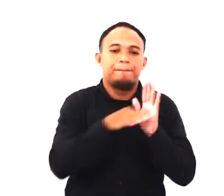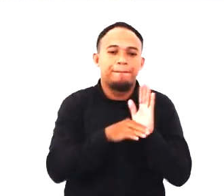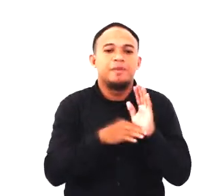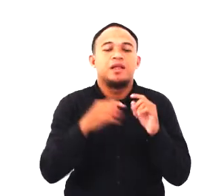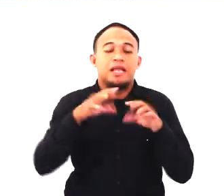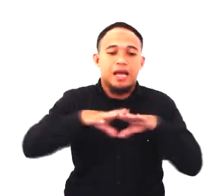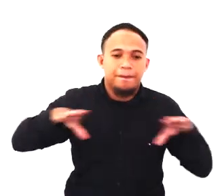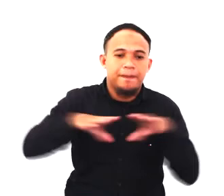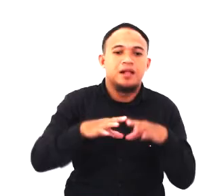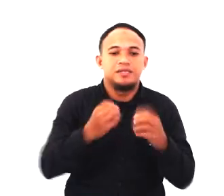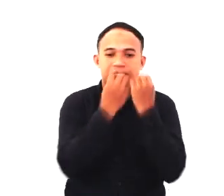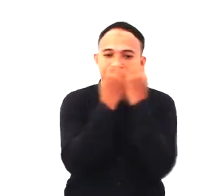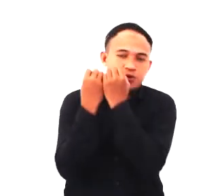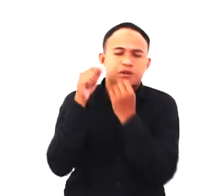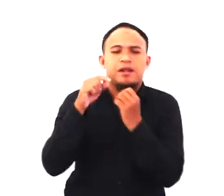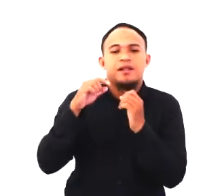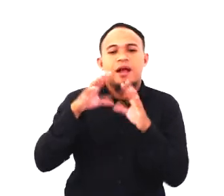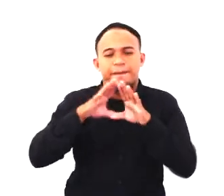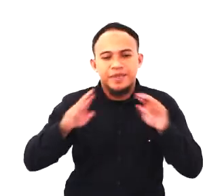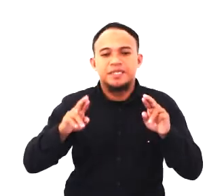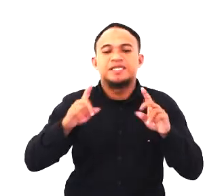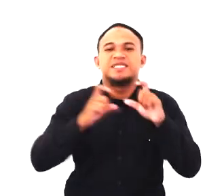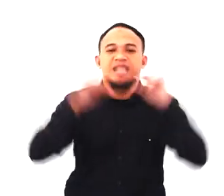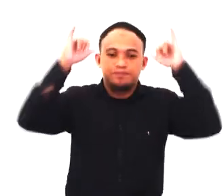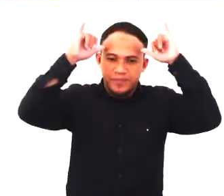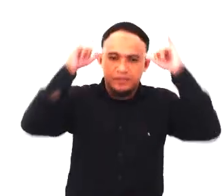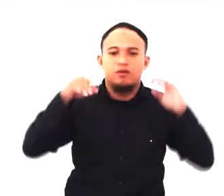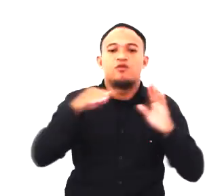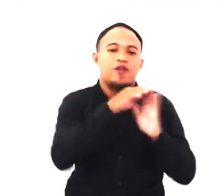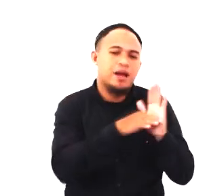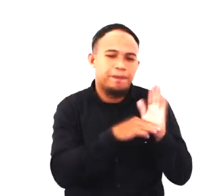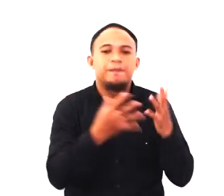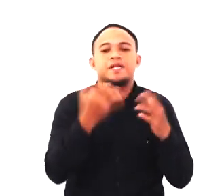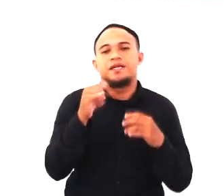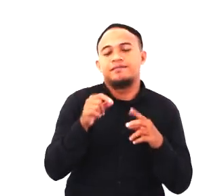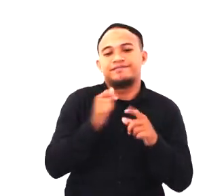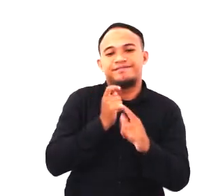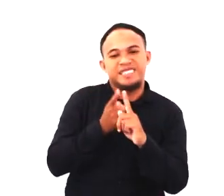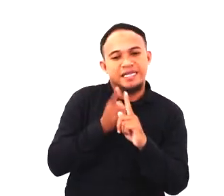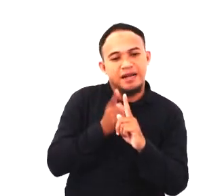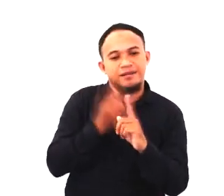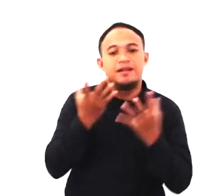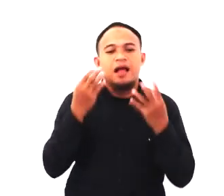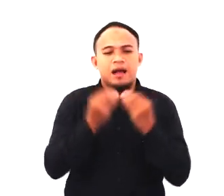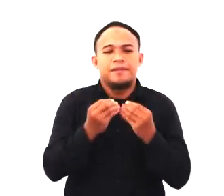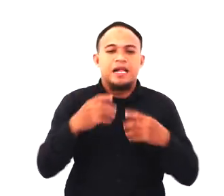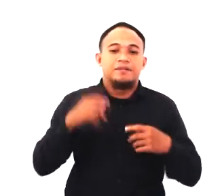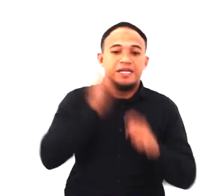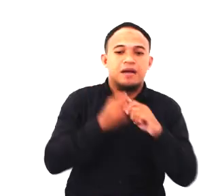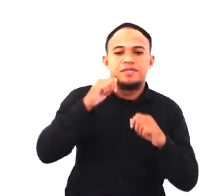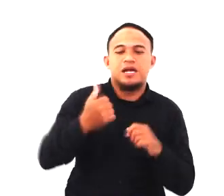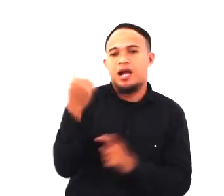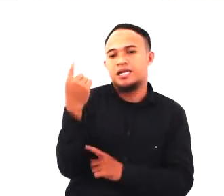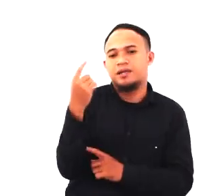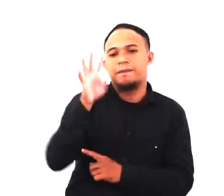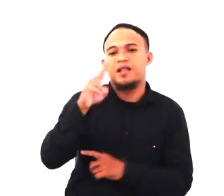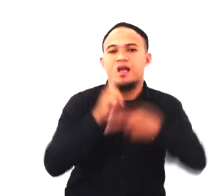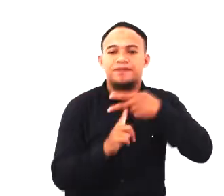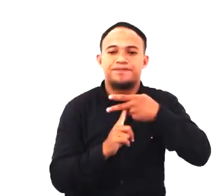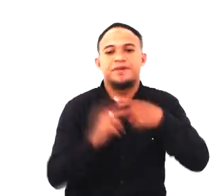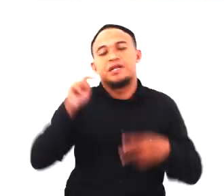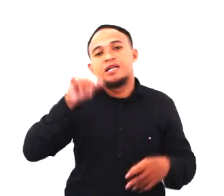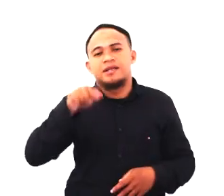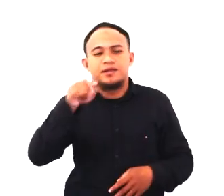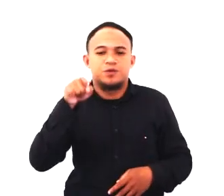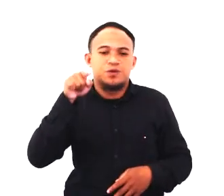ternak ini bisa menghasilkan 4F, yaitu food atau pangan kebutuhan manusia, feed atau